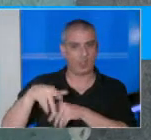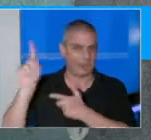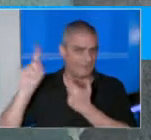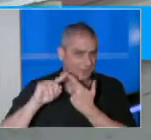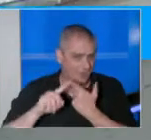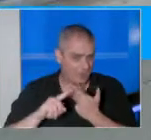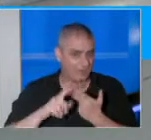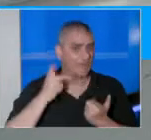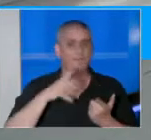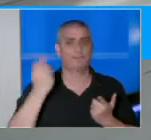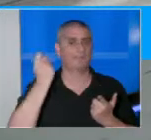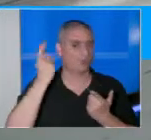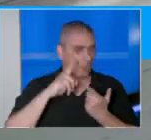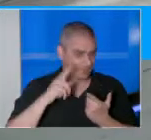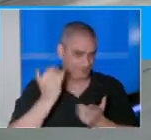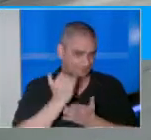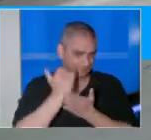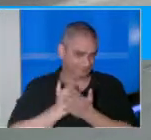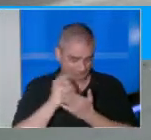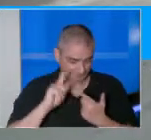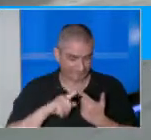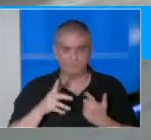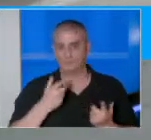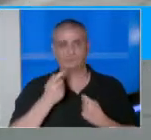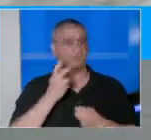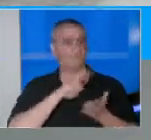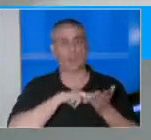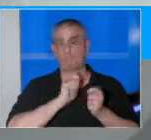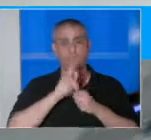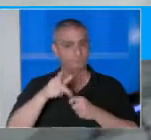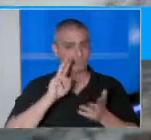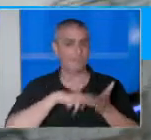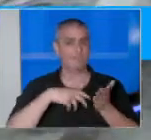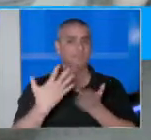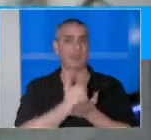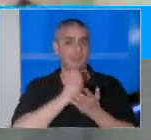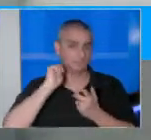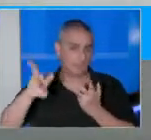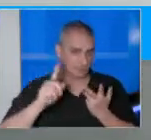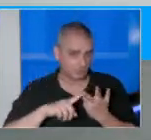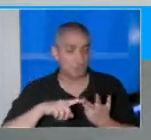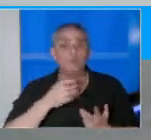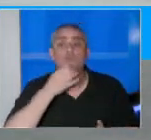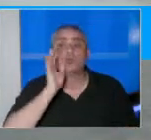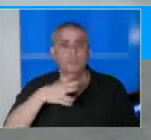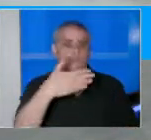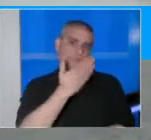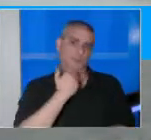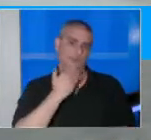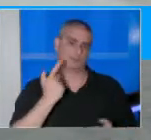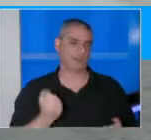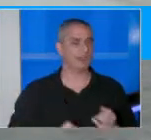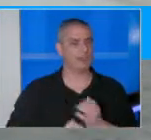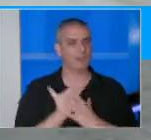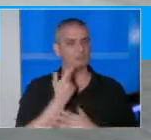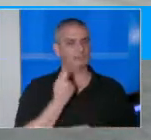התעסוקה ולביטוח לאומי, היא מרוויחה את המע"מ שהעסקים האלה ישלמו, מס ההכנסה שהם ישלמו. עדיף למדינת ישראל